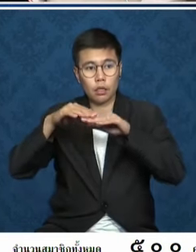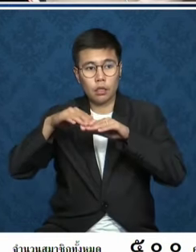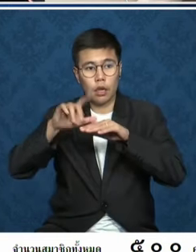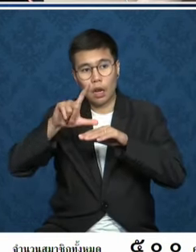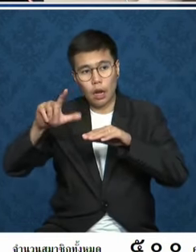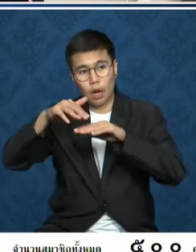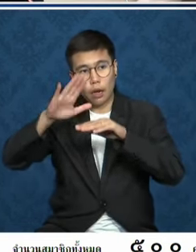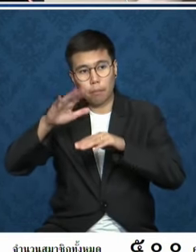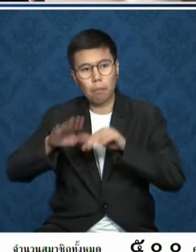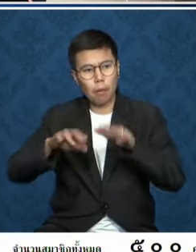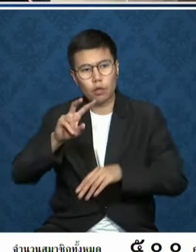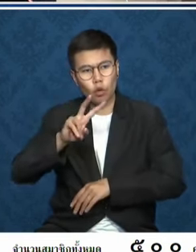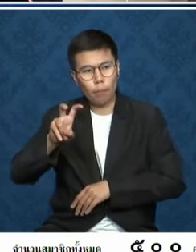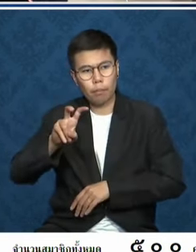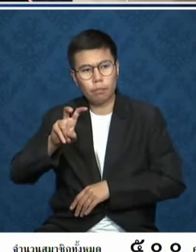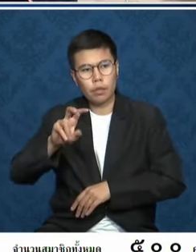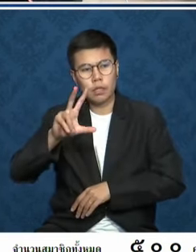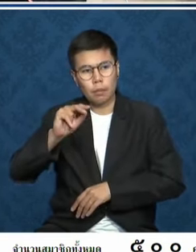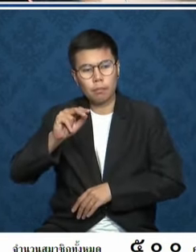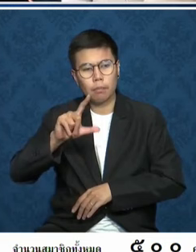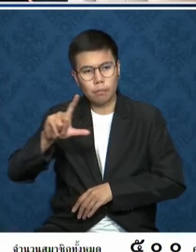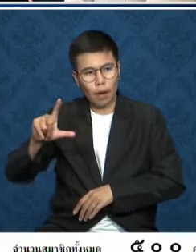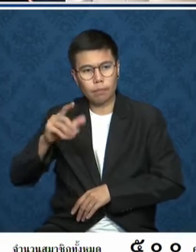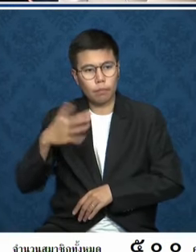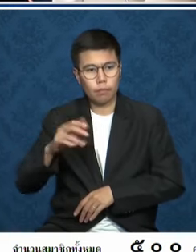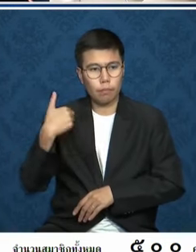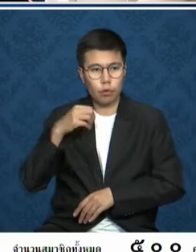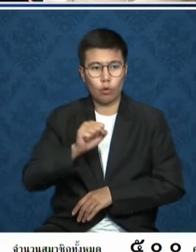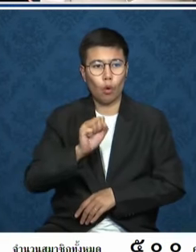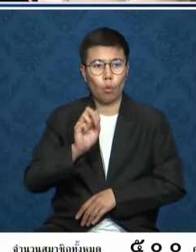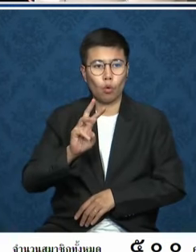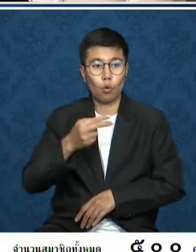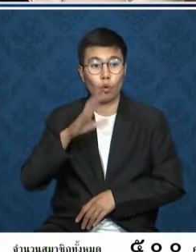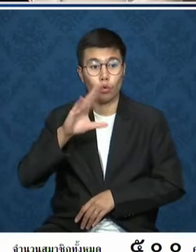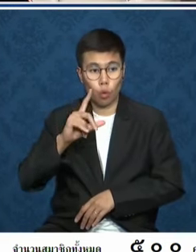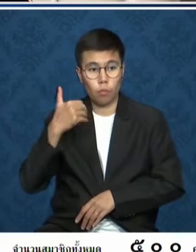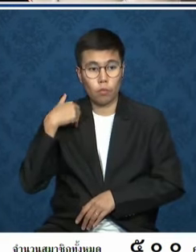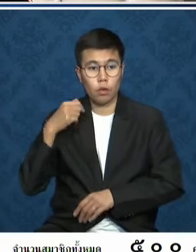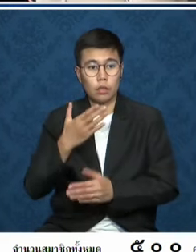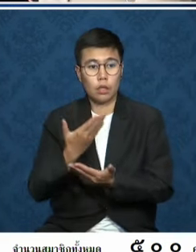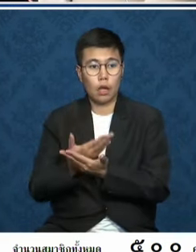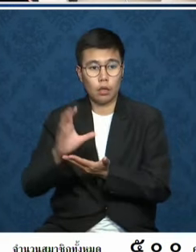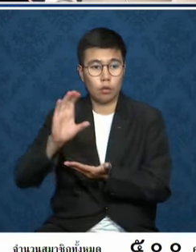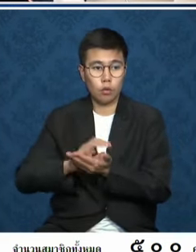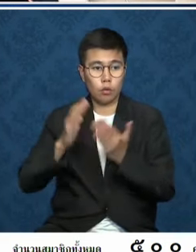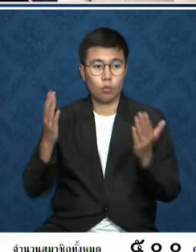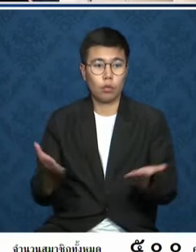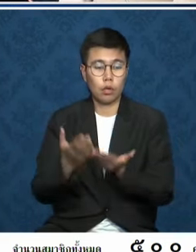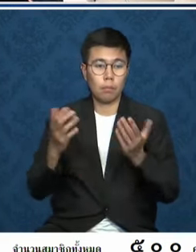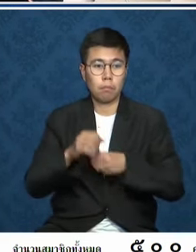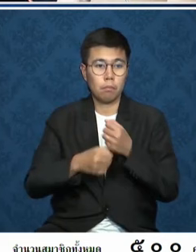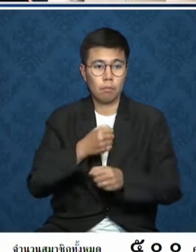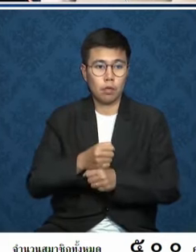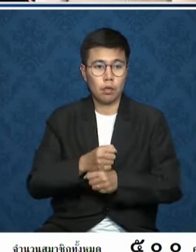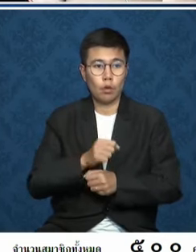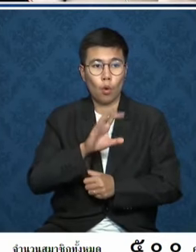230 ล้บาทแล้วก็ทำใหผมรสปลาดใจว่าการที่สวทช. ได้รับเงินอุดหนู โคงกศรดลงจากปี 64ส